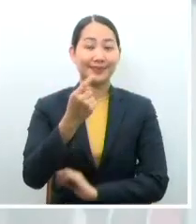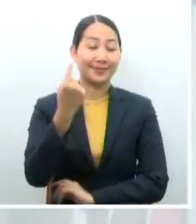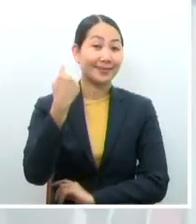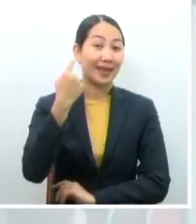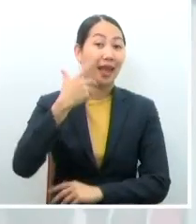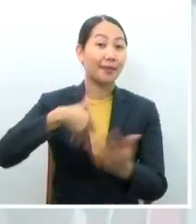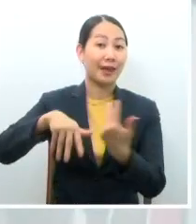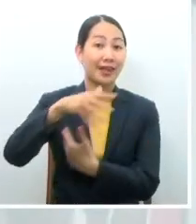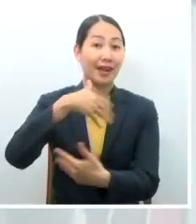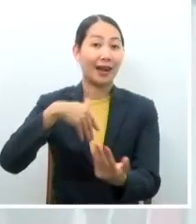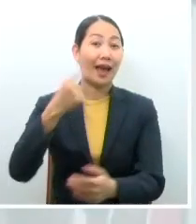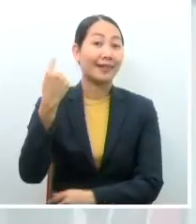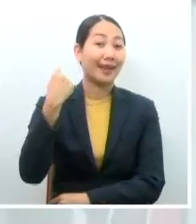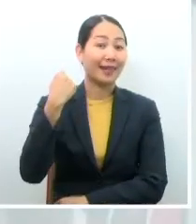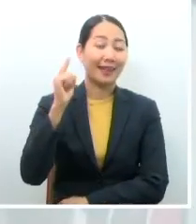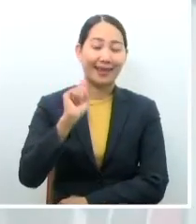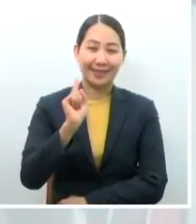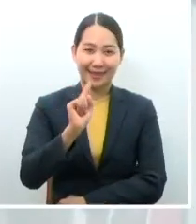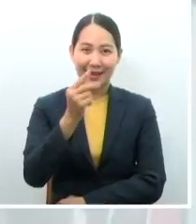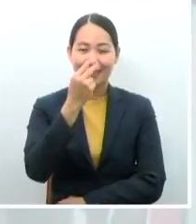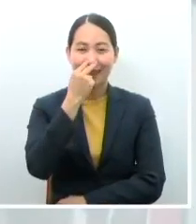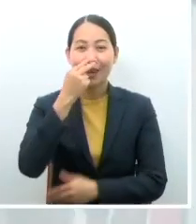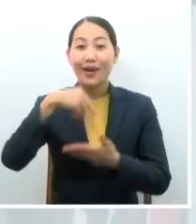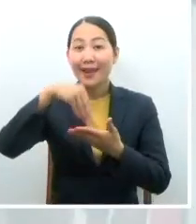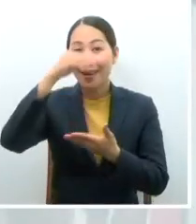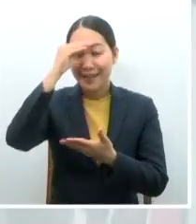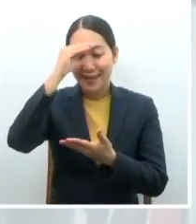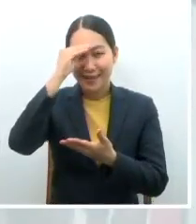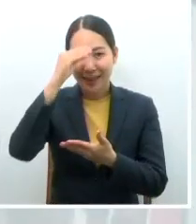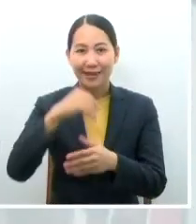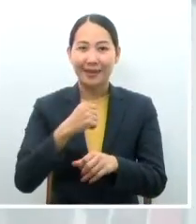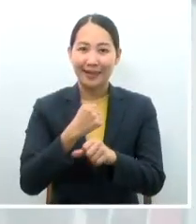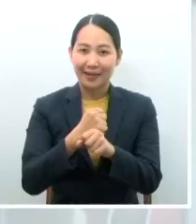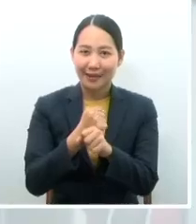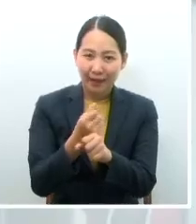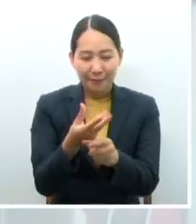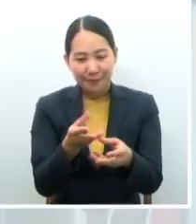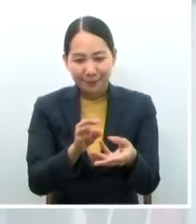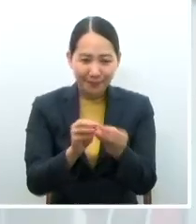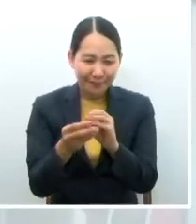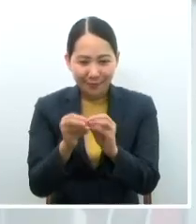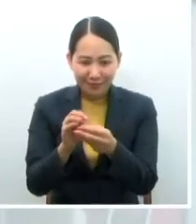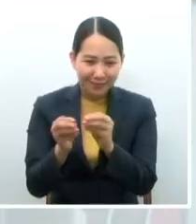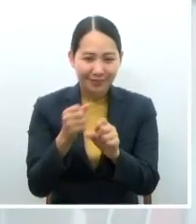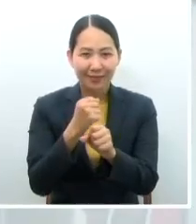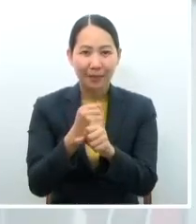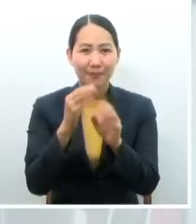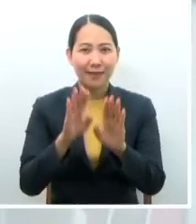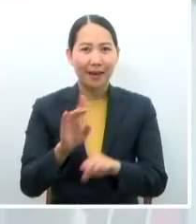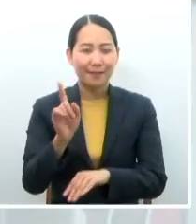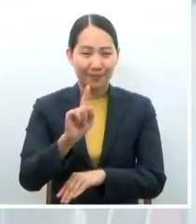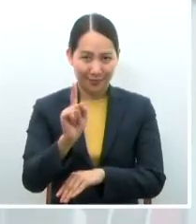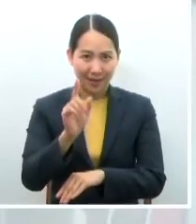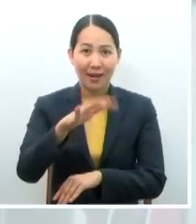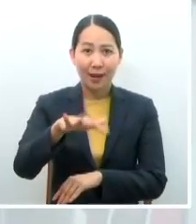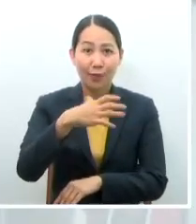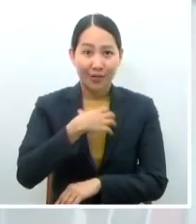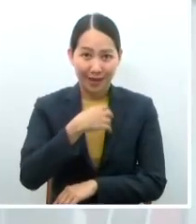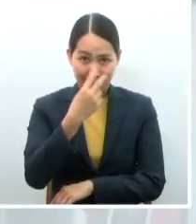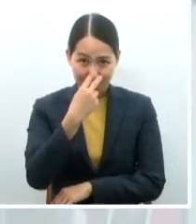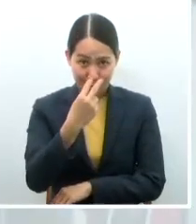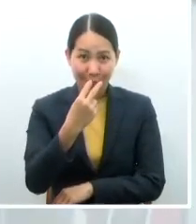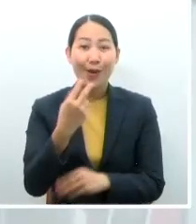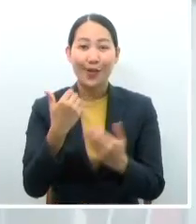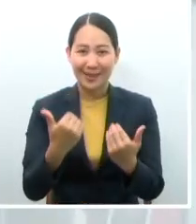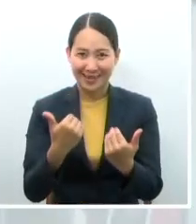ในแพ็คเกจจิ้งในรูปแบบต่างๆค่ะและถ้าหากว่าท่านผู้ชมนะคะอยากจะติดตามชมว่ามันจะออกมาในรูปแบบไหนนั้นก็สามารถที่จะติดตามท้ายคลิปของเ